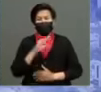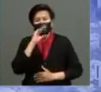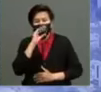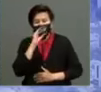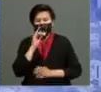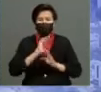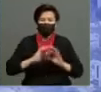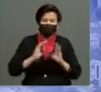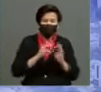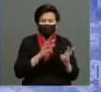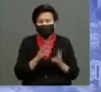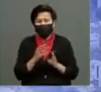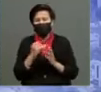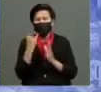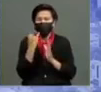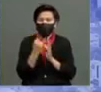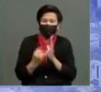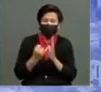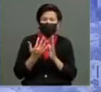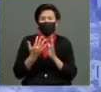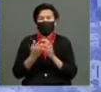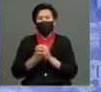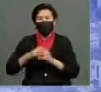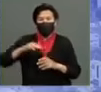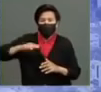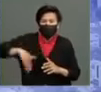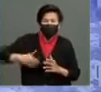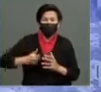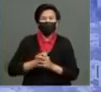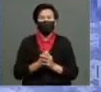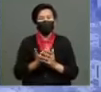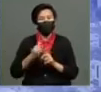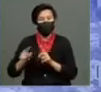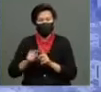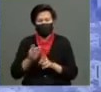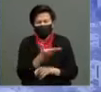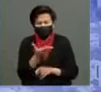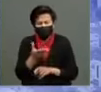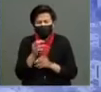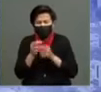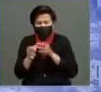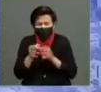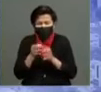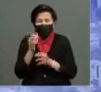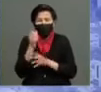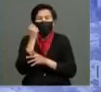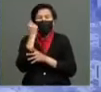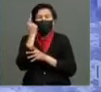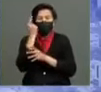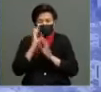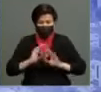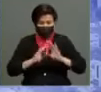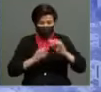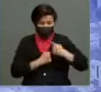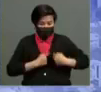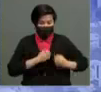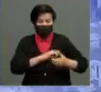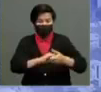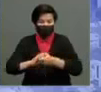ได้เข้าใจแล้วก็พยายามทำความเข้าใจแล้วก็ร่วมมือกับทางพวกเราในการที่จะทำงานกันต่อไป